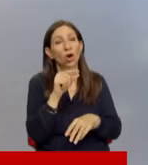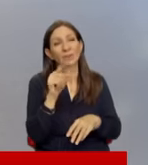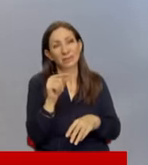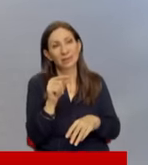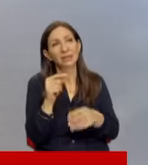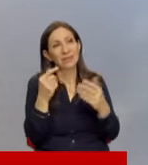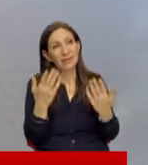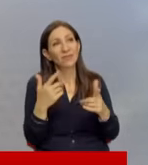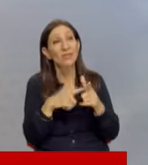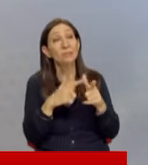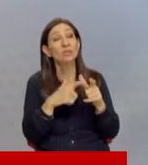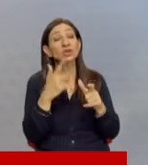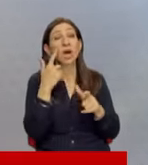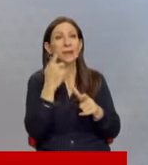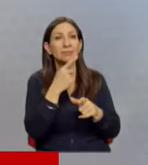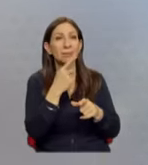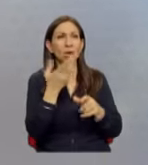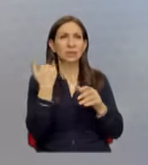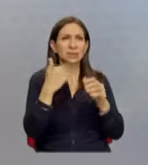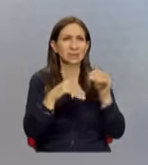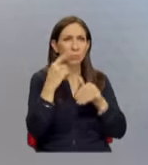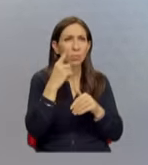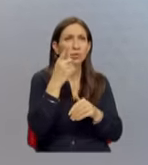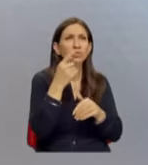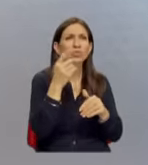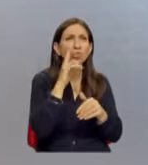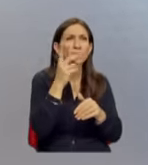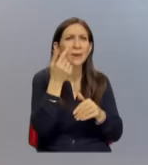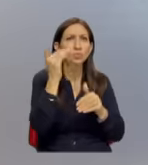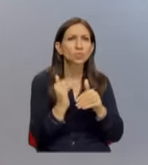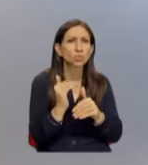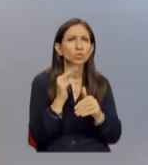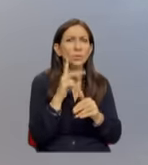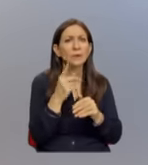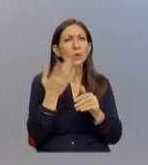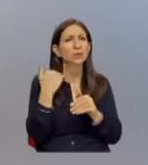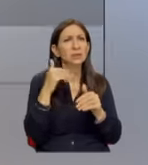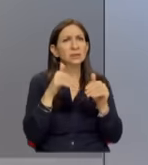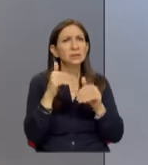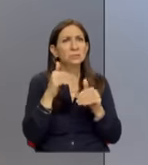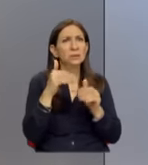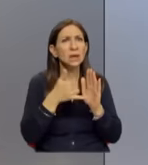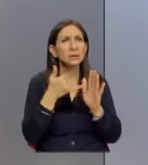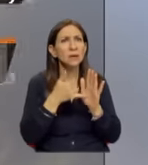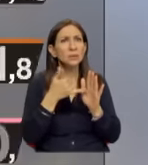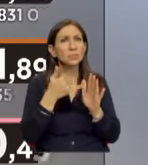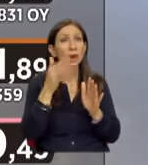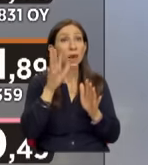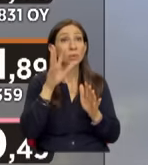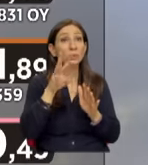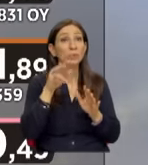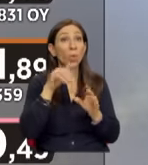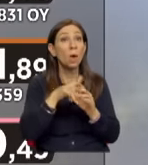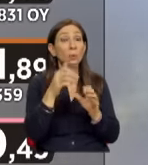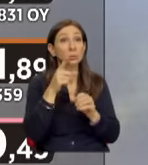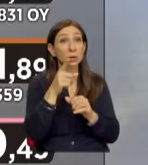%28,11. Ki Fatma Şahin, bir önceki seçime bakalım mı? Bu sonuç da aslında dikkat çekici. Bir önceki seçimde Fatma Şahin Gaziantep'te ne kadar oy